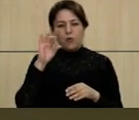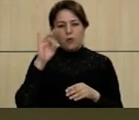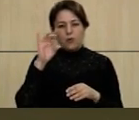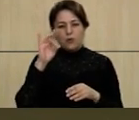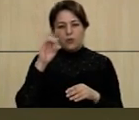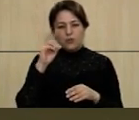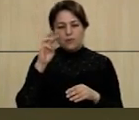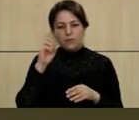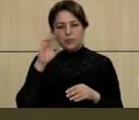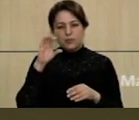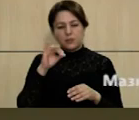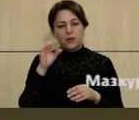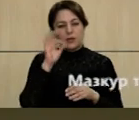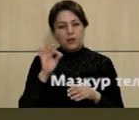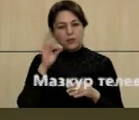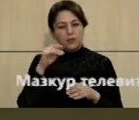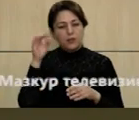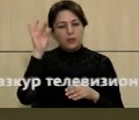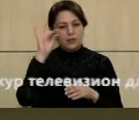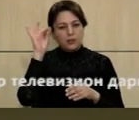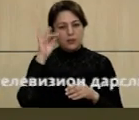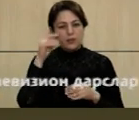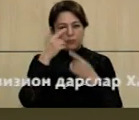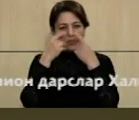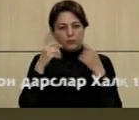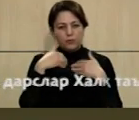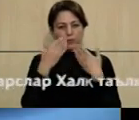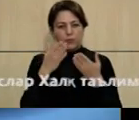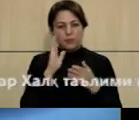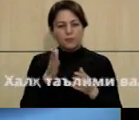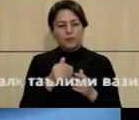Faris haqida tarixiy ma'lumotga ega bo'lsak.